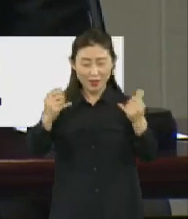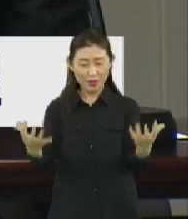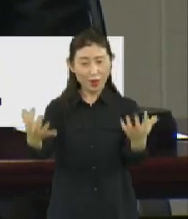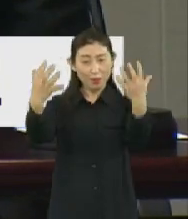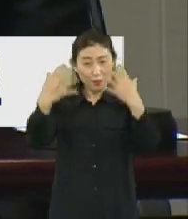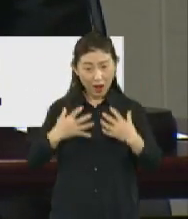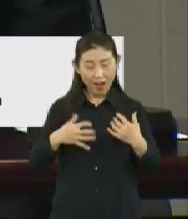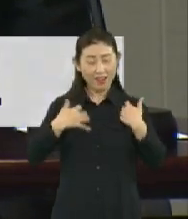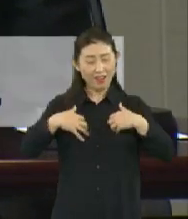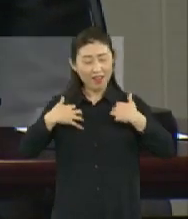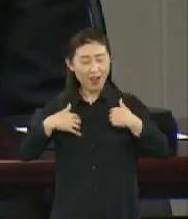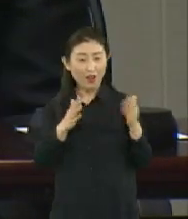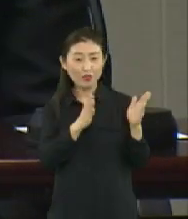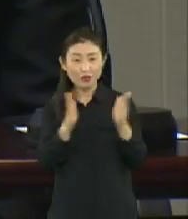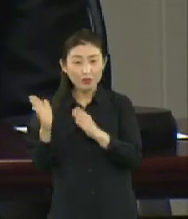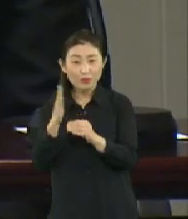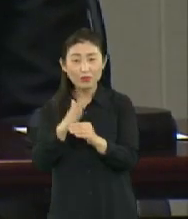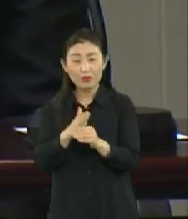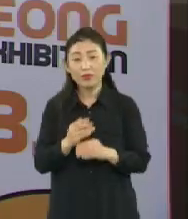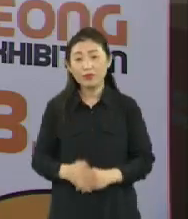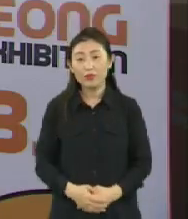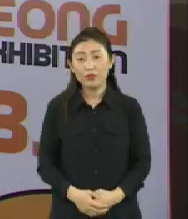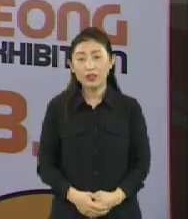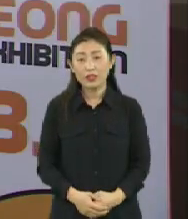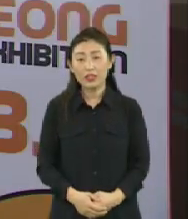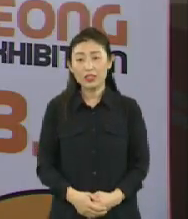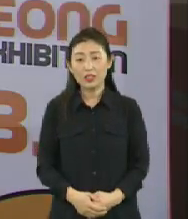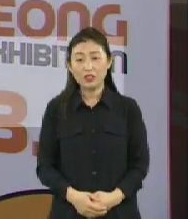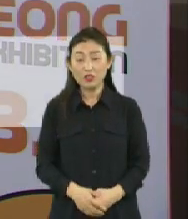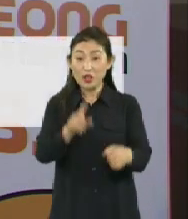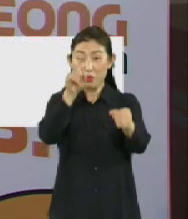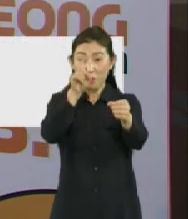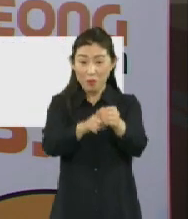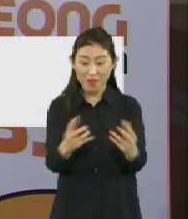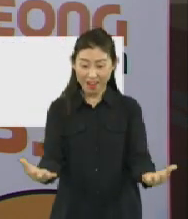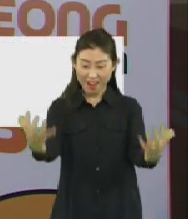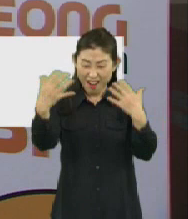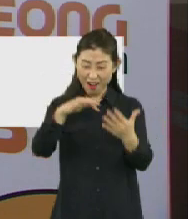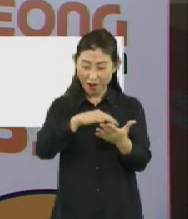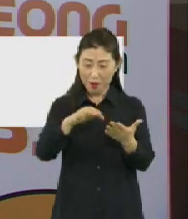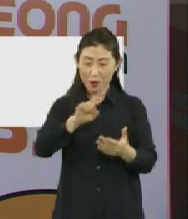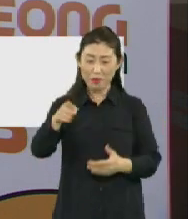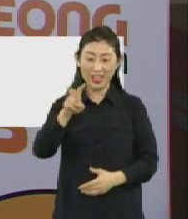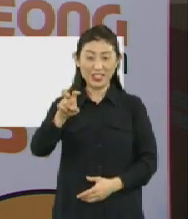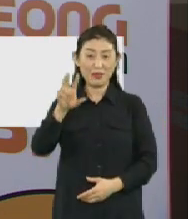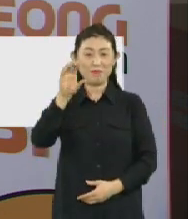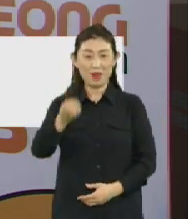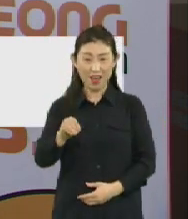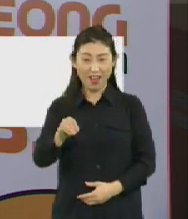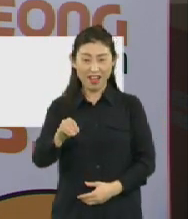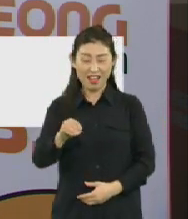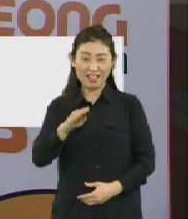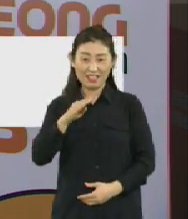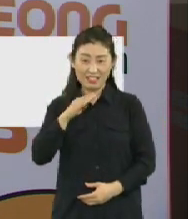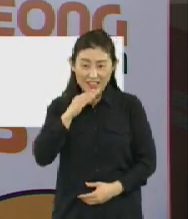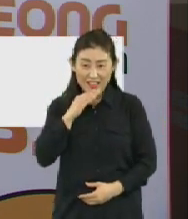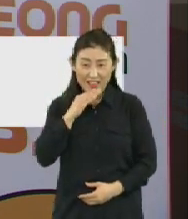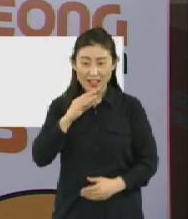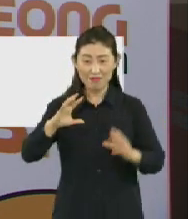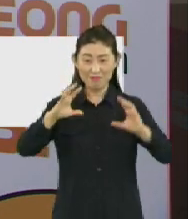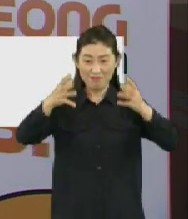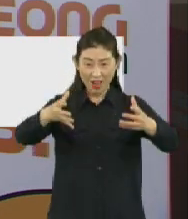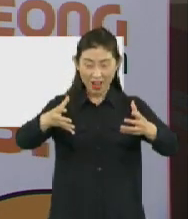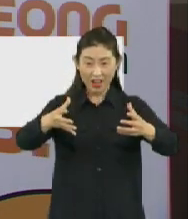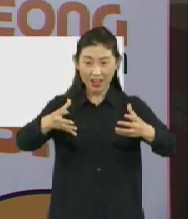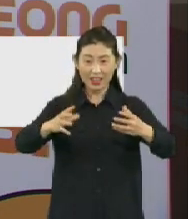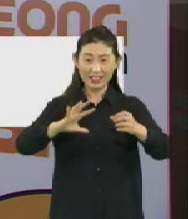수 있는 축제로 준비되고 있습니다. 우리가 목표는 120만을 넘어서 정말 국내의 대한민국 국민뿐 아니라